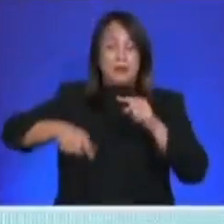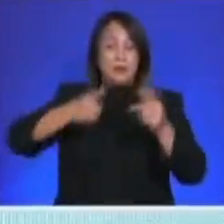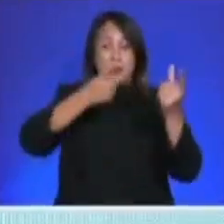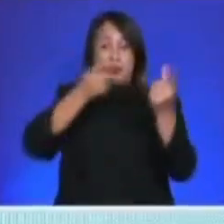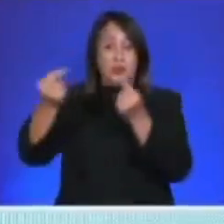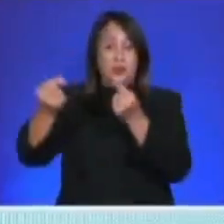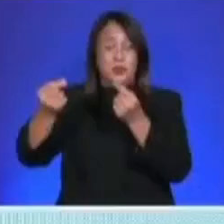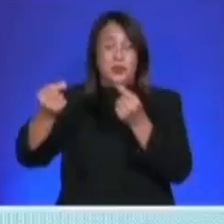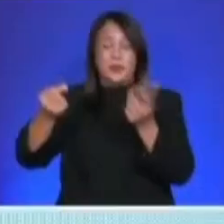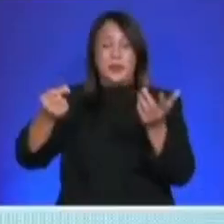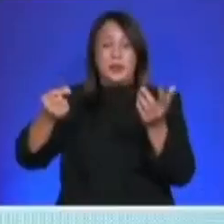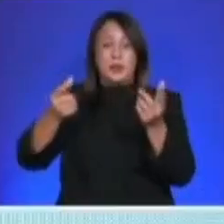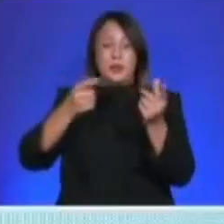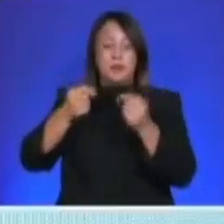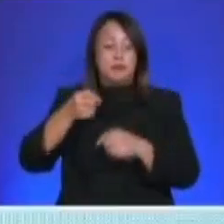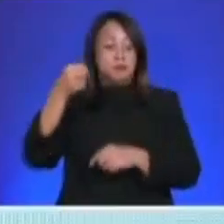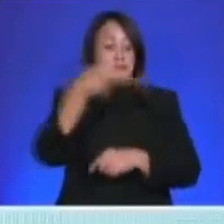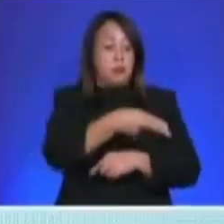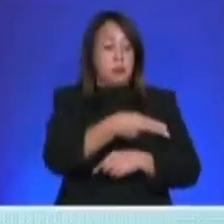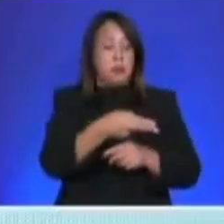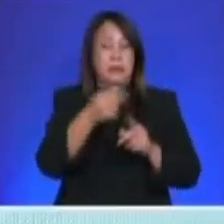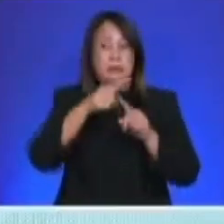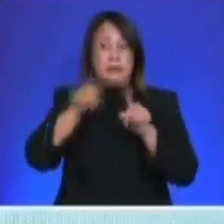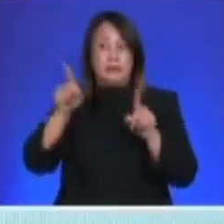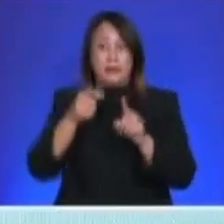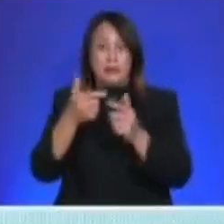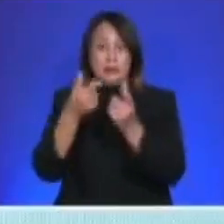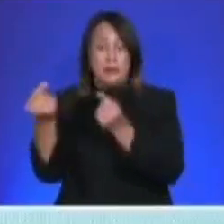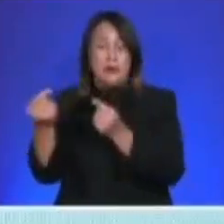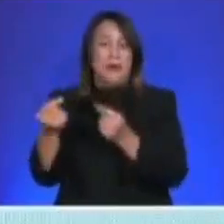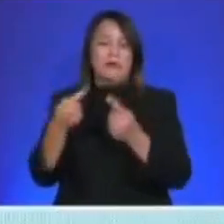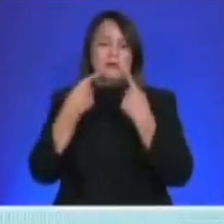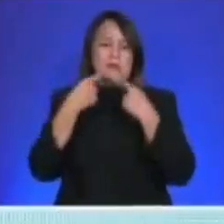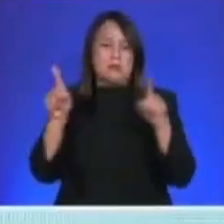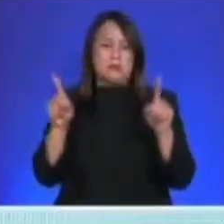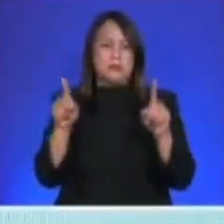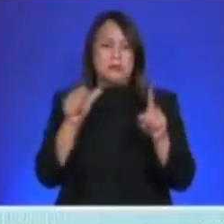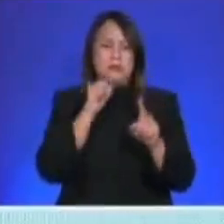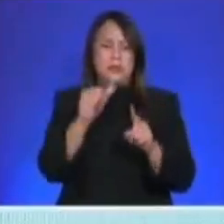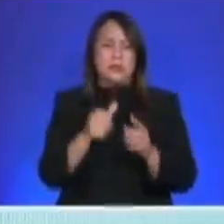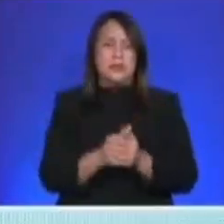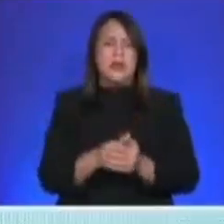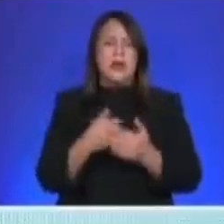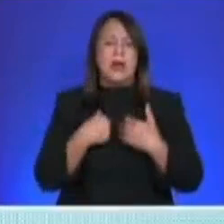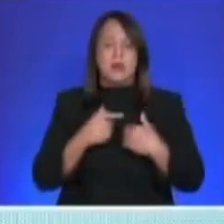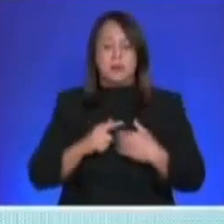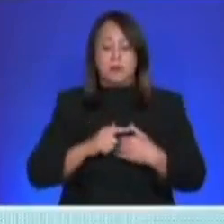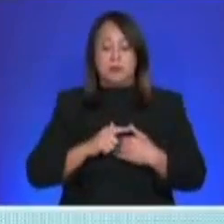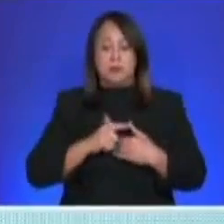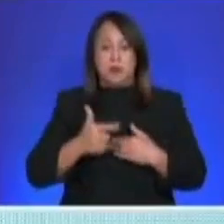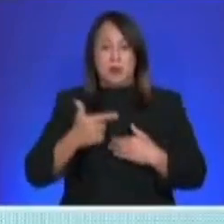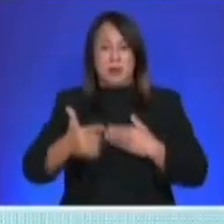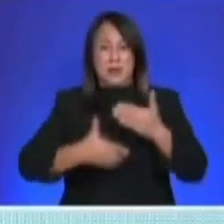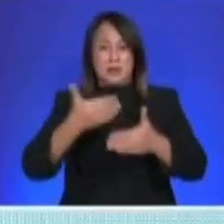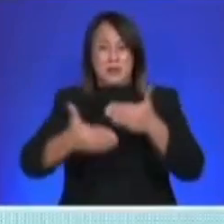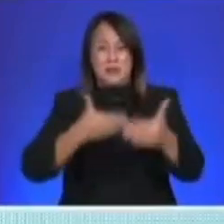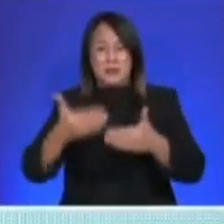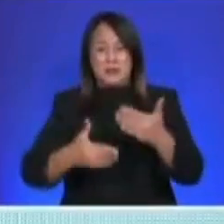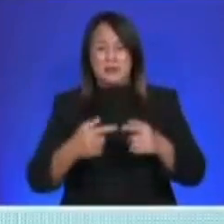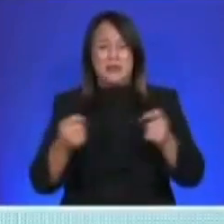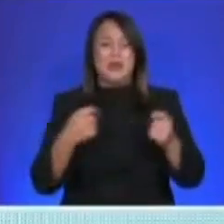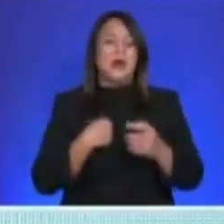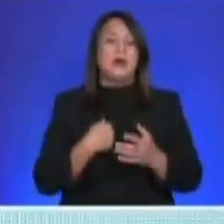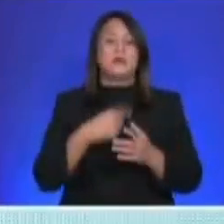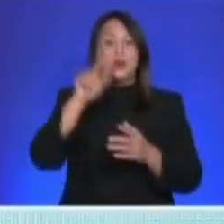kanyang pinag-uutos sa kanyang mga tauhan, hindi po magsasucceed. Meron tayong Anti-Red Tape Act, meron tayong Government Procurement